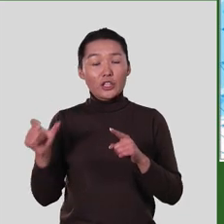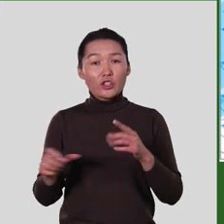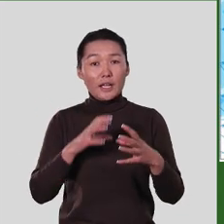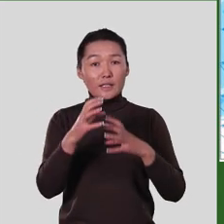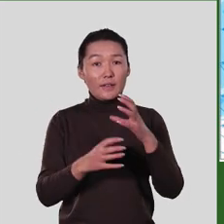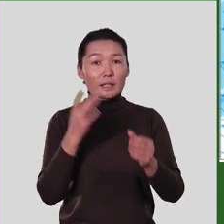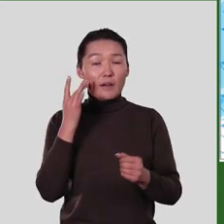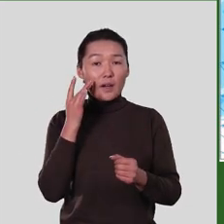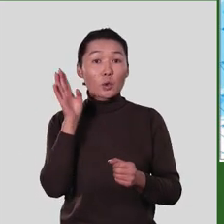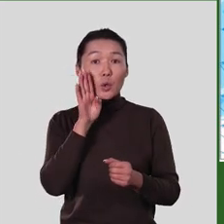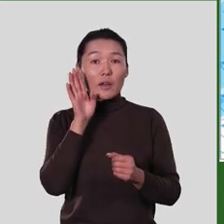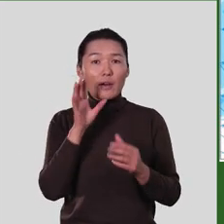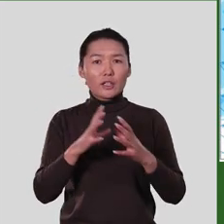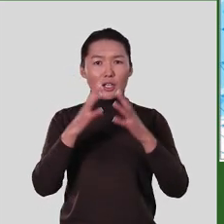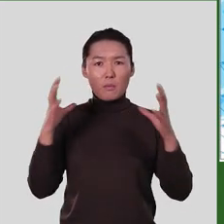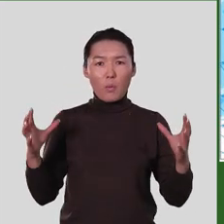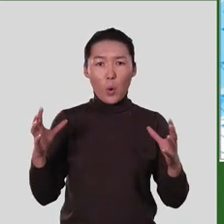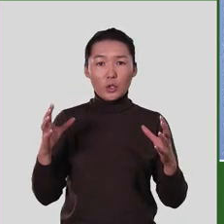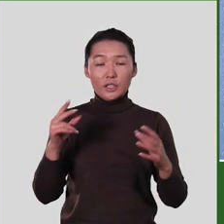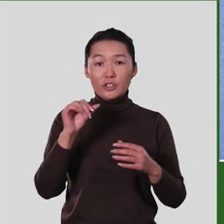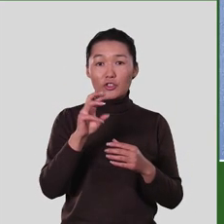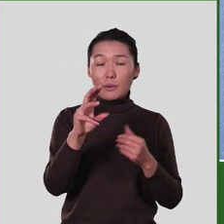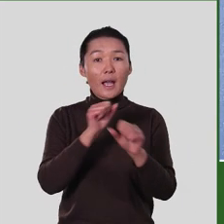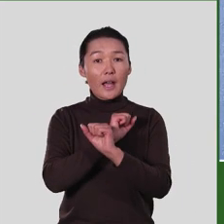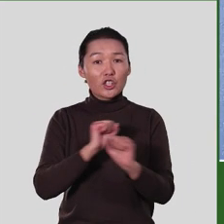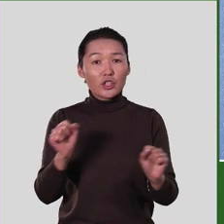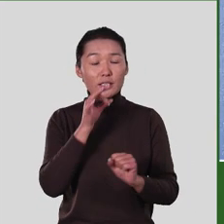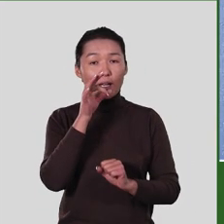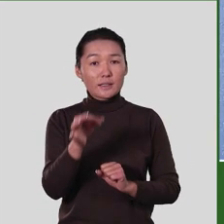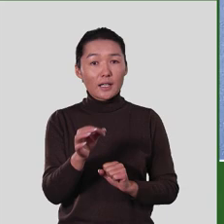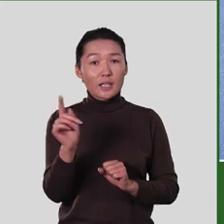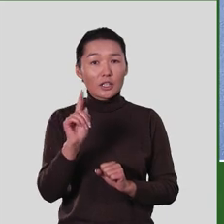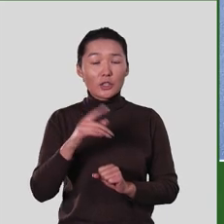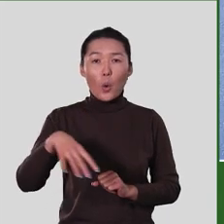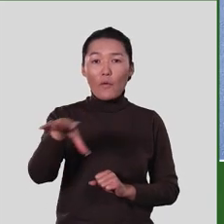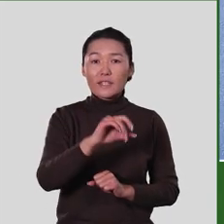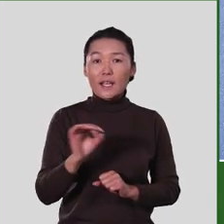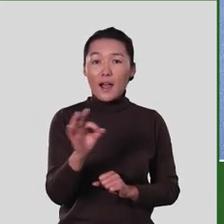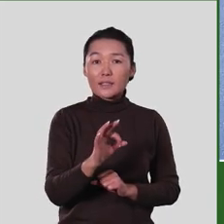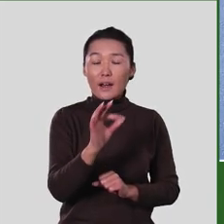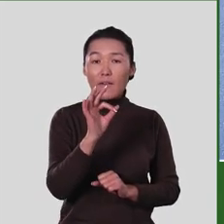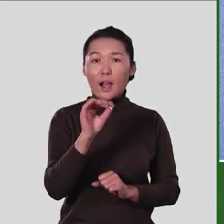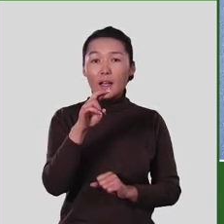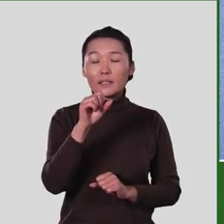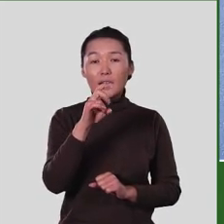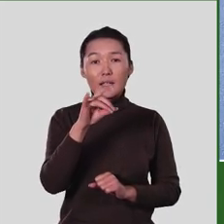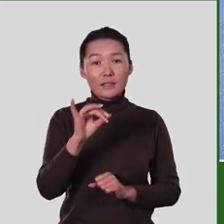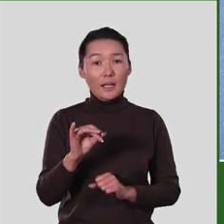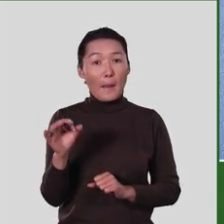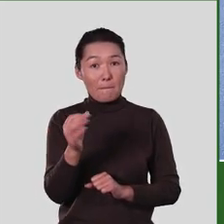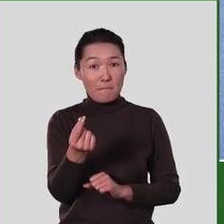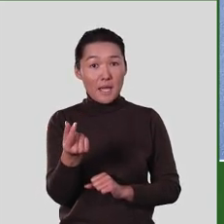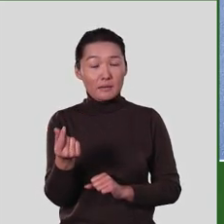в которой воды больше, чем суши. Правда, нельзя сказать, что все острова Океании мелкие.